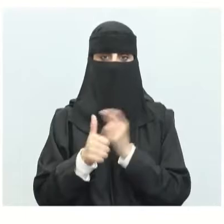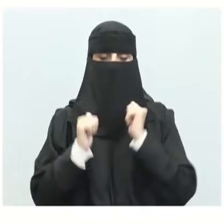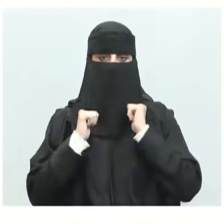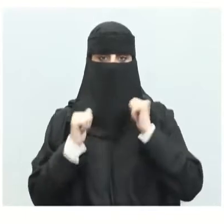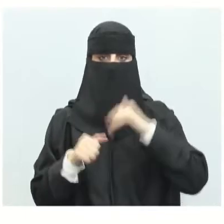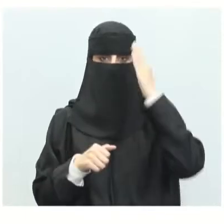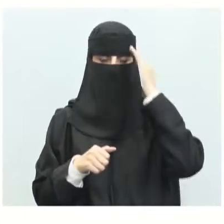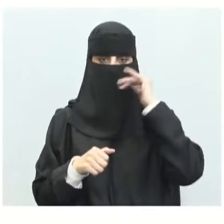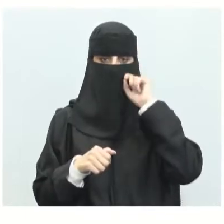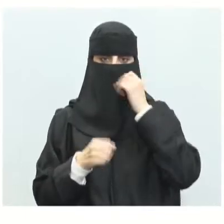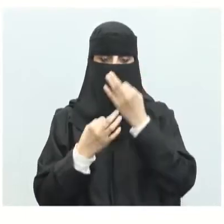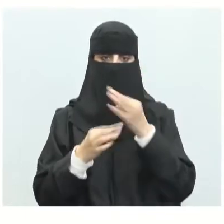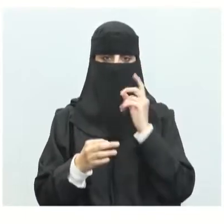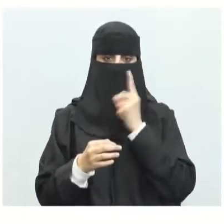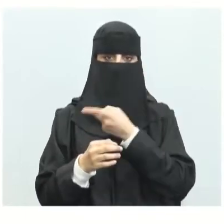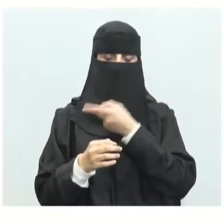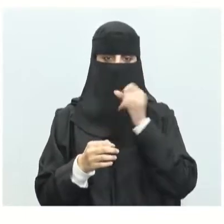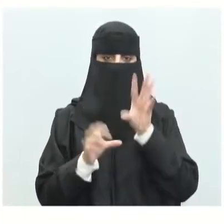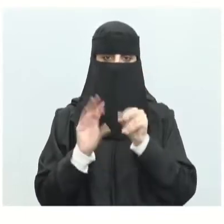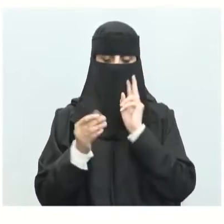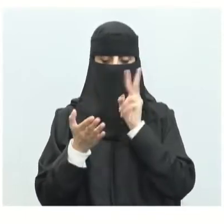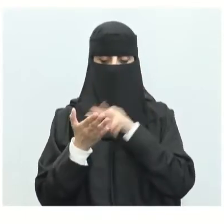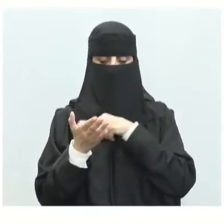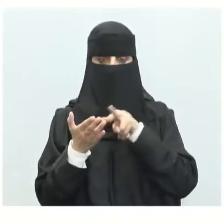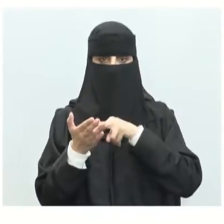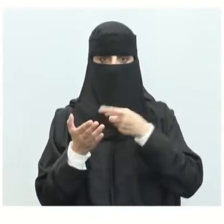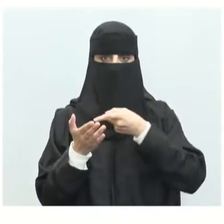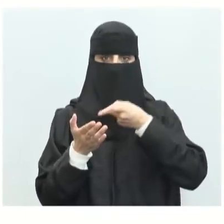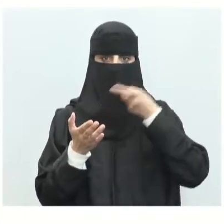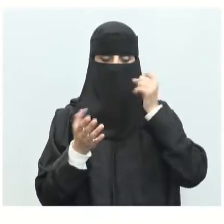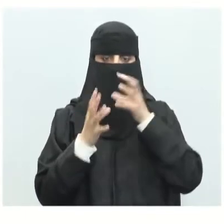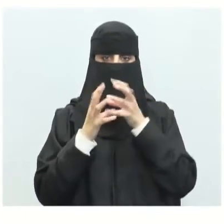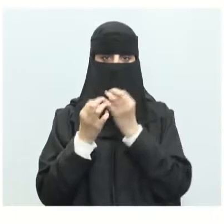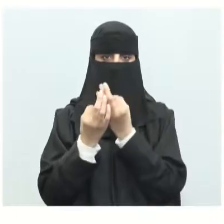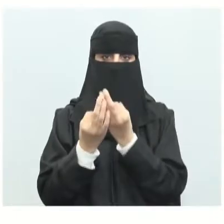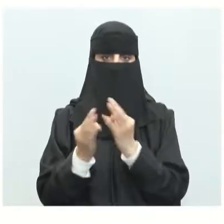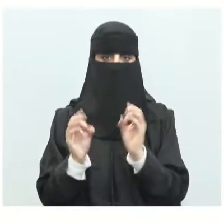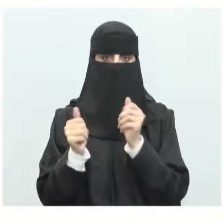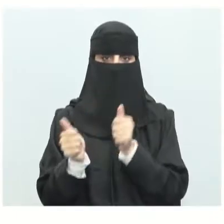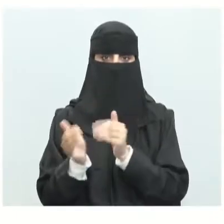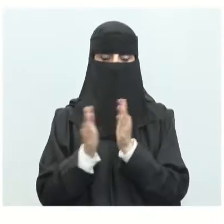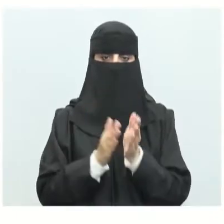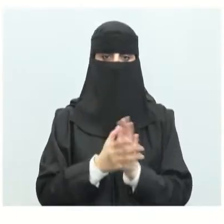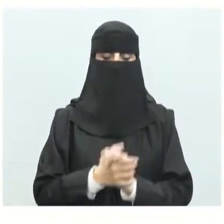ان يفهم الطالب نص المقروء ويستوعب جوانبه ويستثمرها